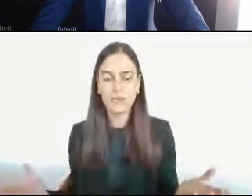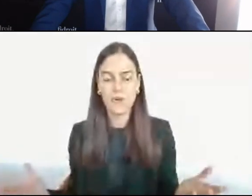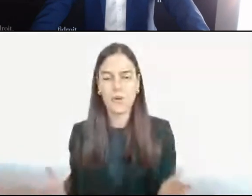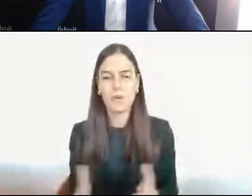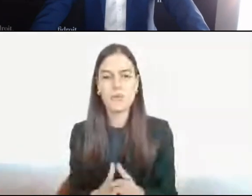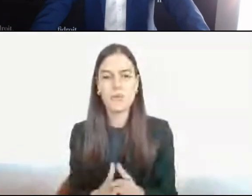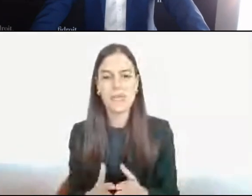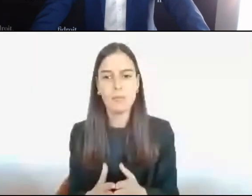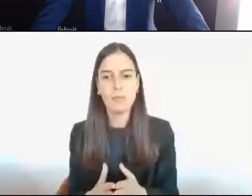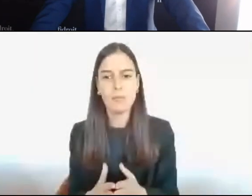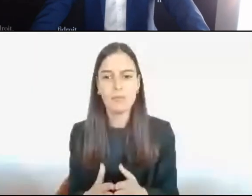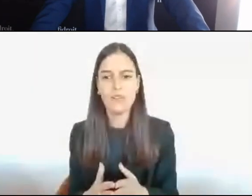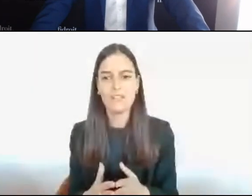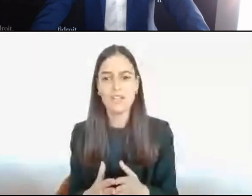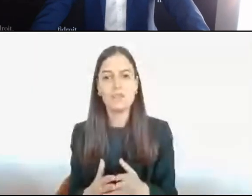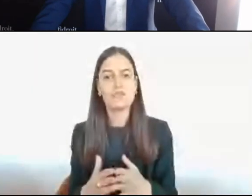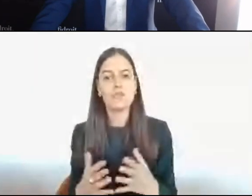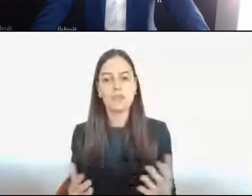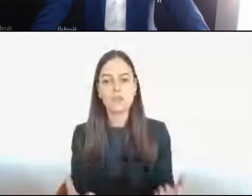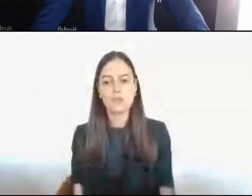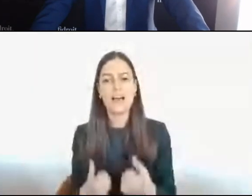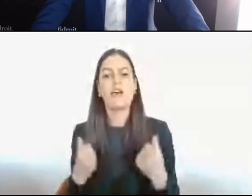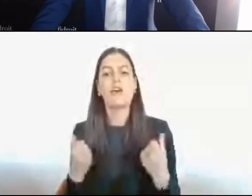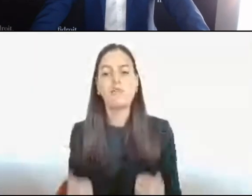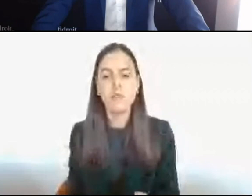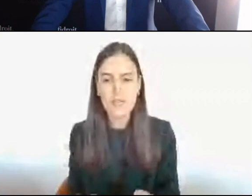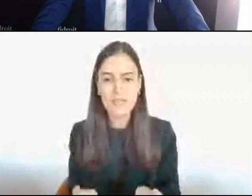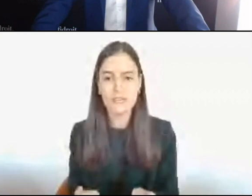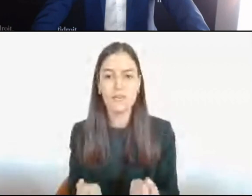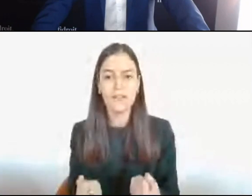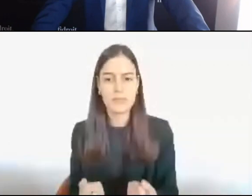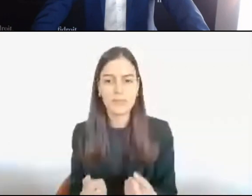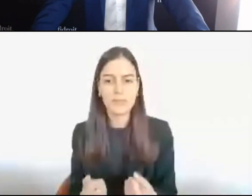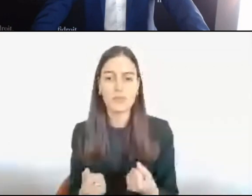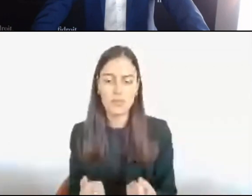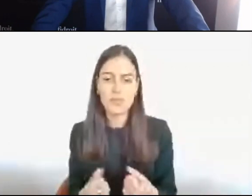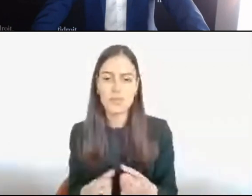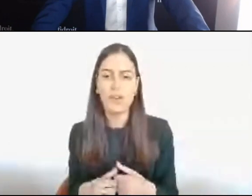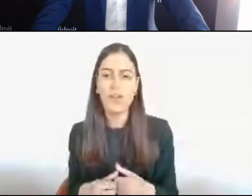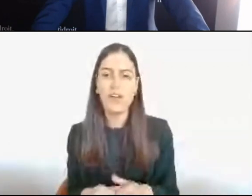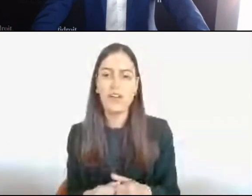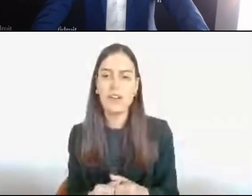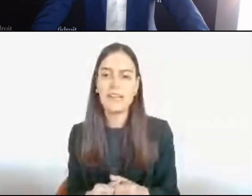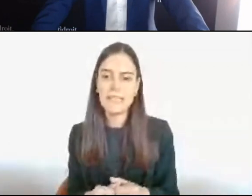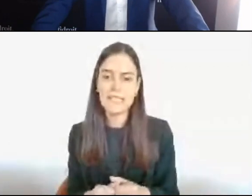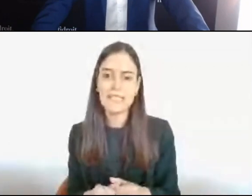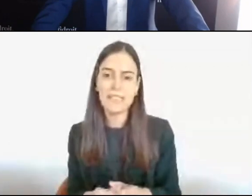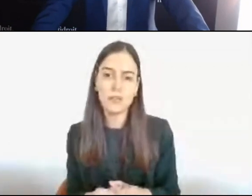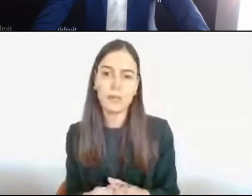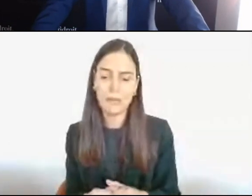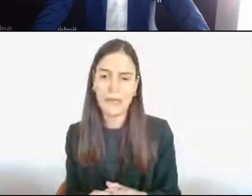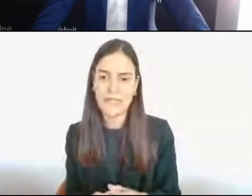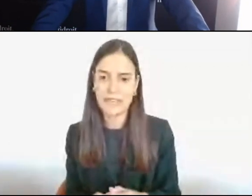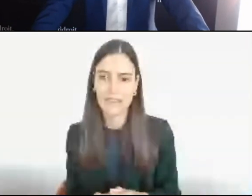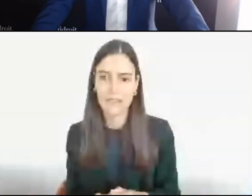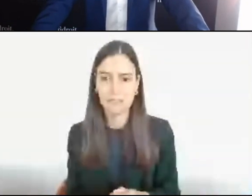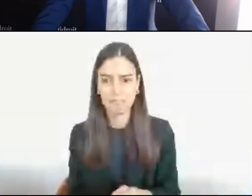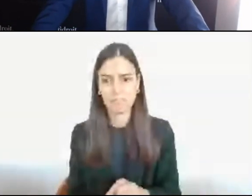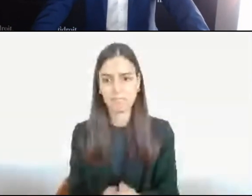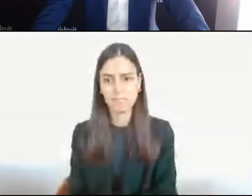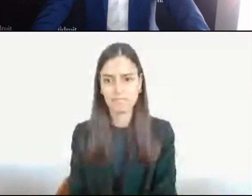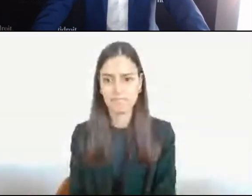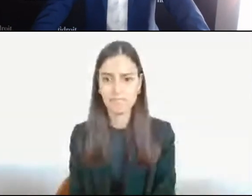du coup eu cette baisse de pouvoir d'achat. Donc, je pense que ça a renforcé dans l'esprit de tous la nécessité de préparer sa